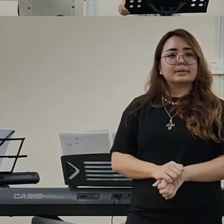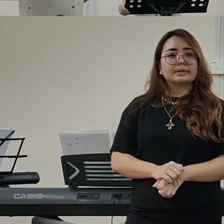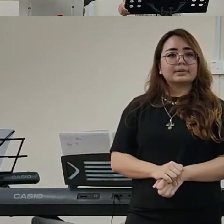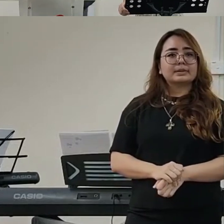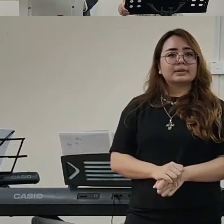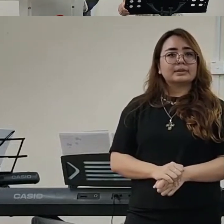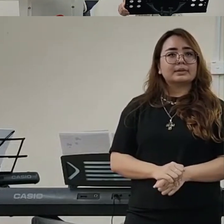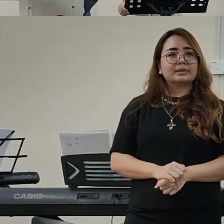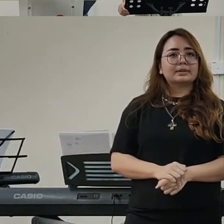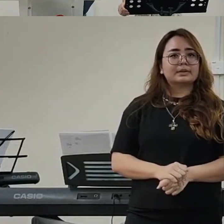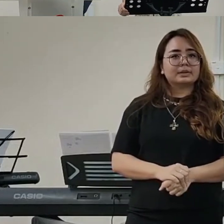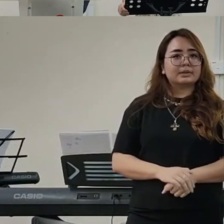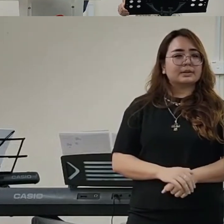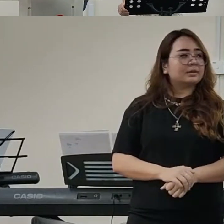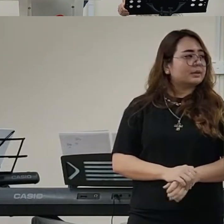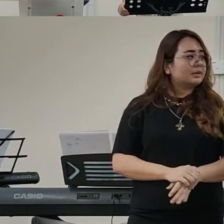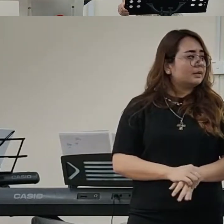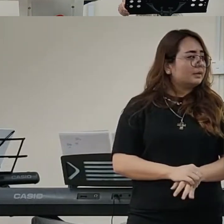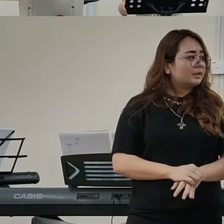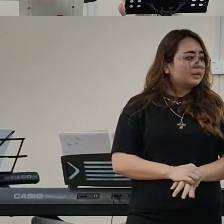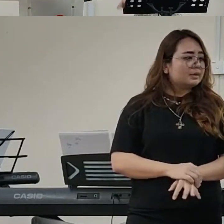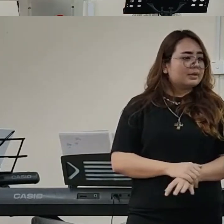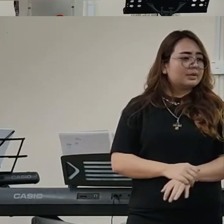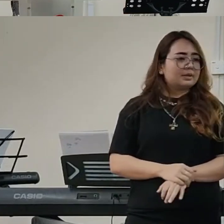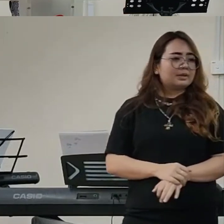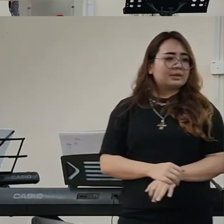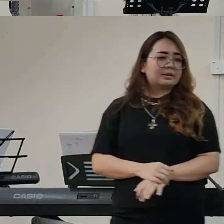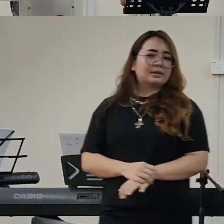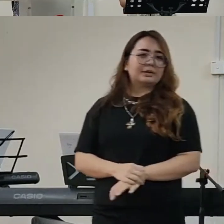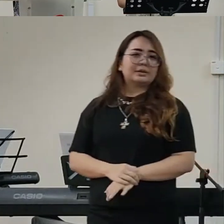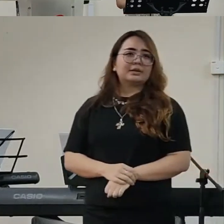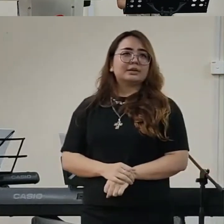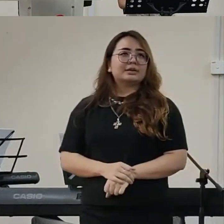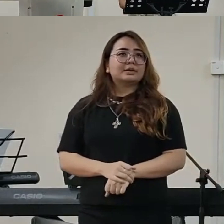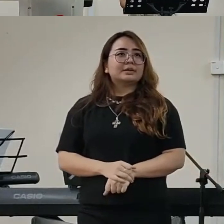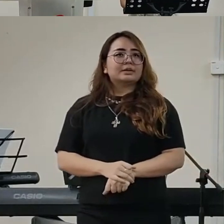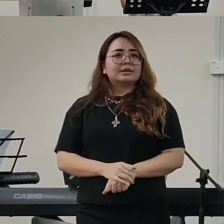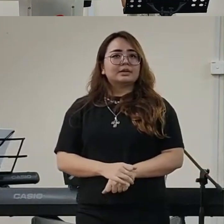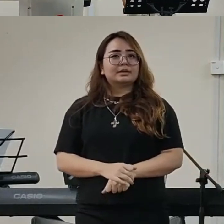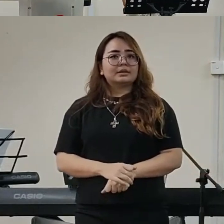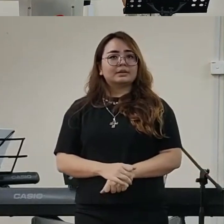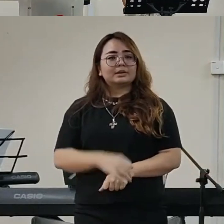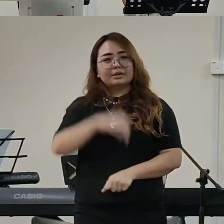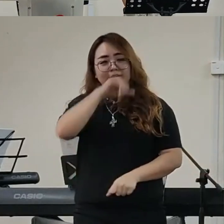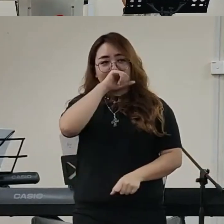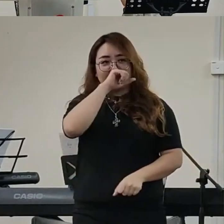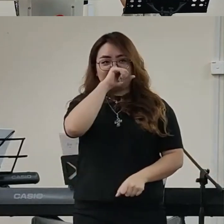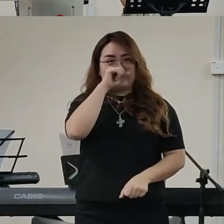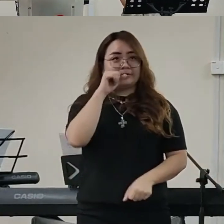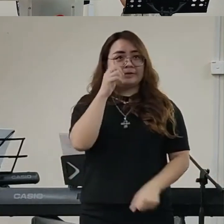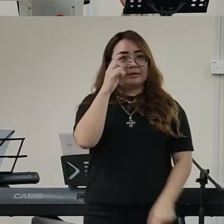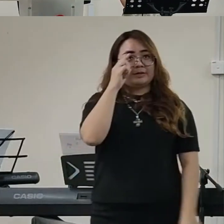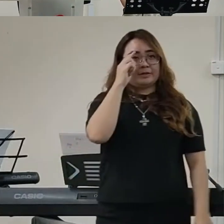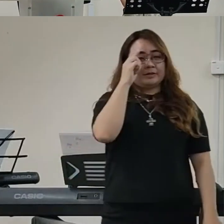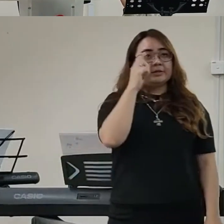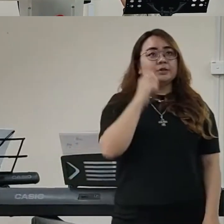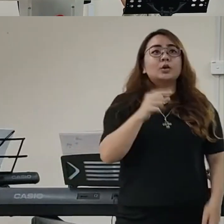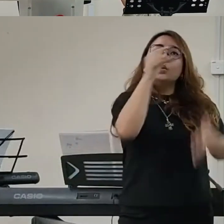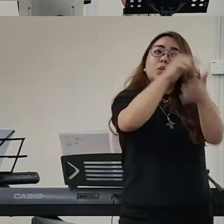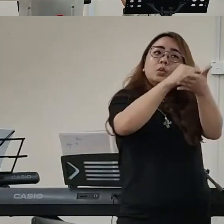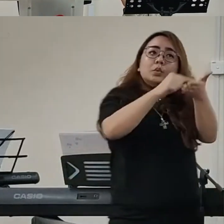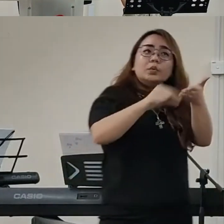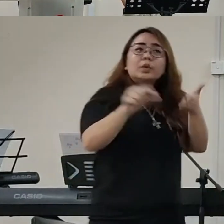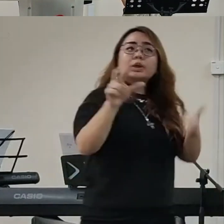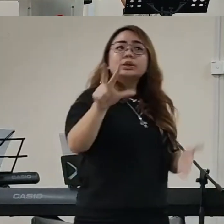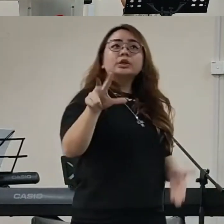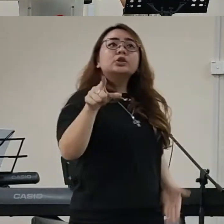You say RBDC, feed your sheep. RBDC, 记得牧养你的羊群。 Okay, verse 3. You eat the